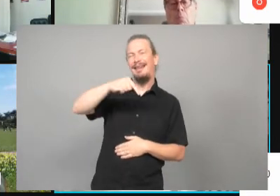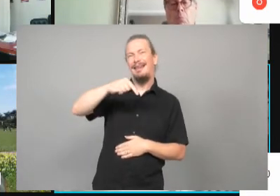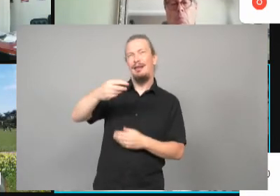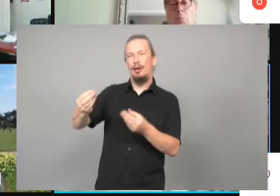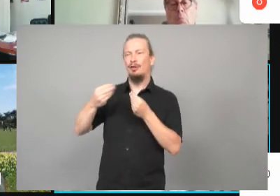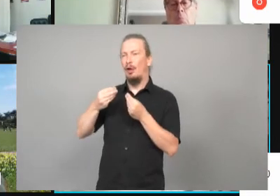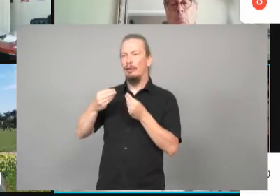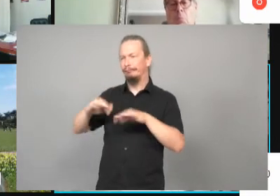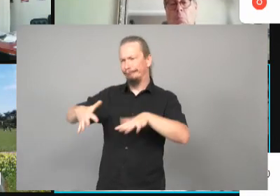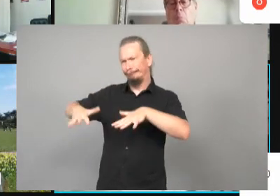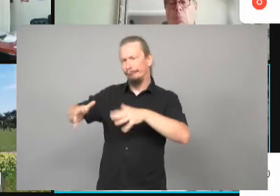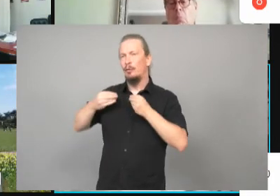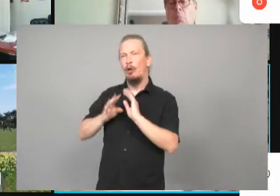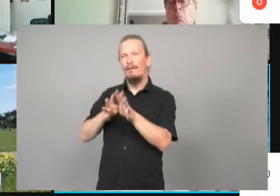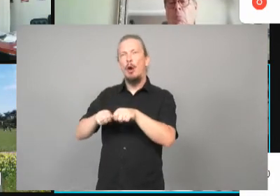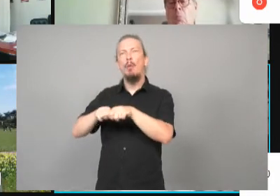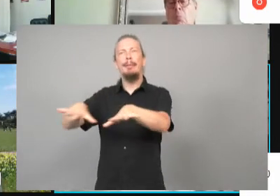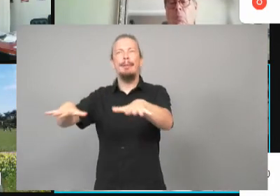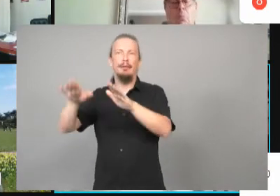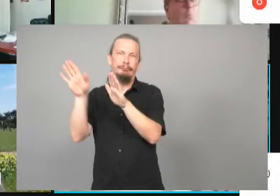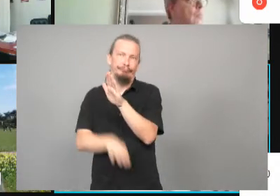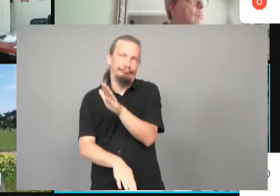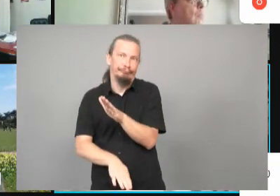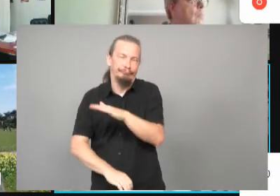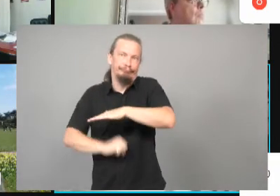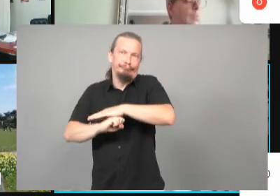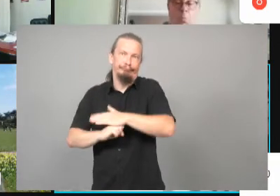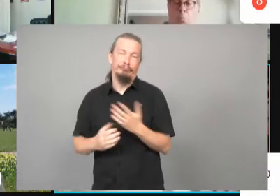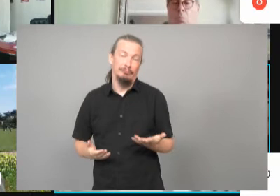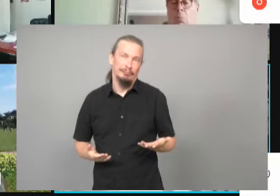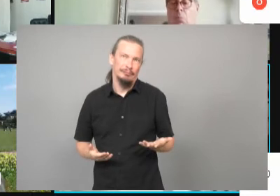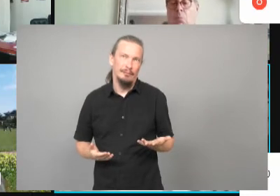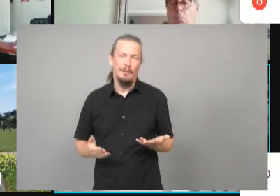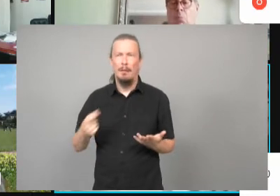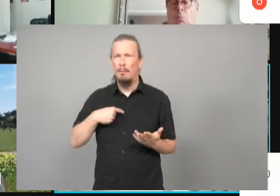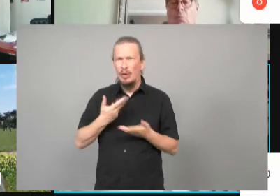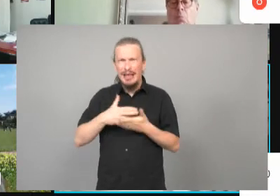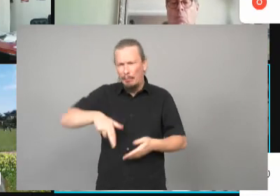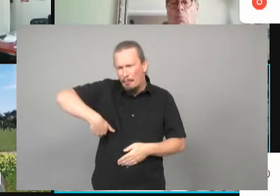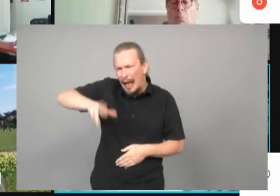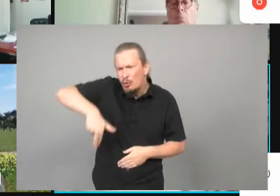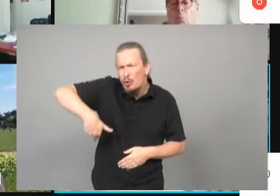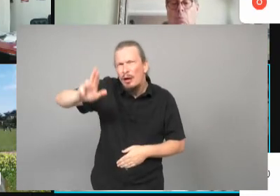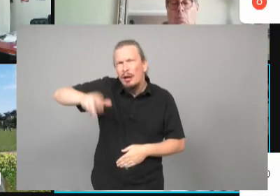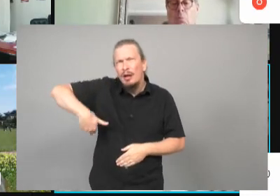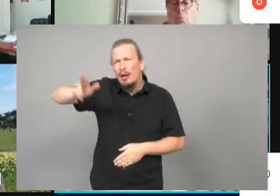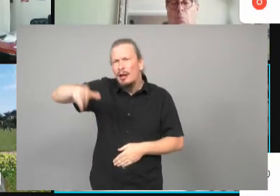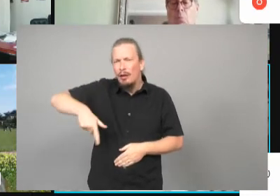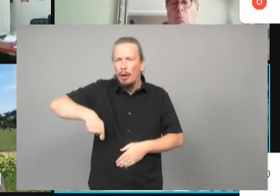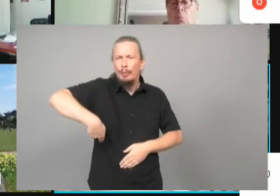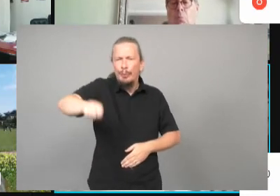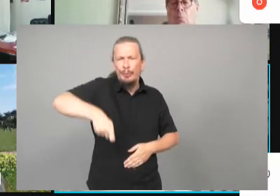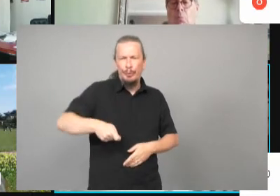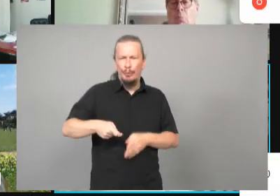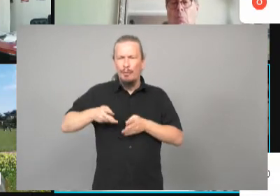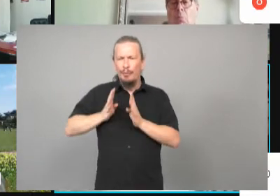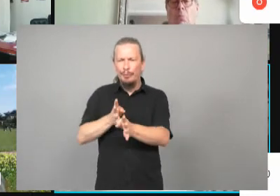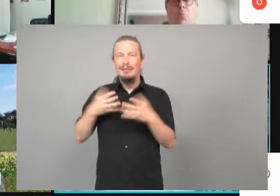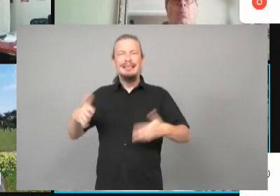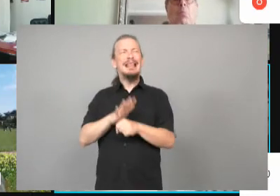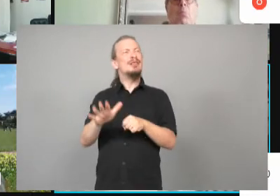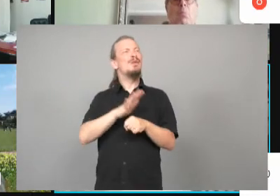développement massif du vélo. Un coup de peinture au sol dans toutes les rues ne suffira pas à convaincre